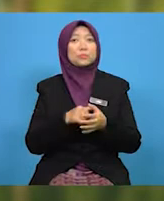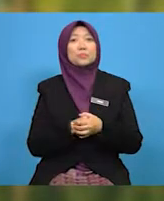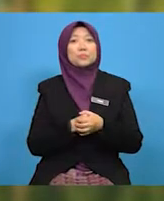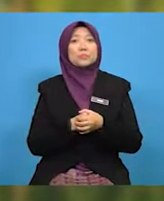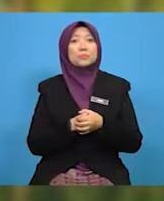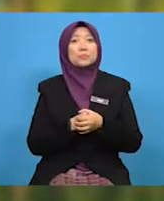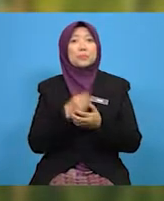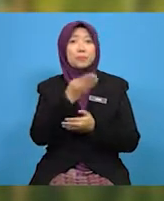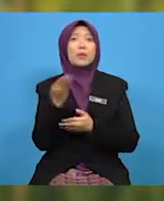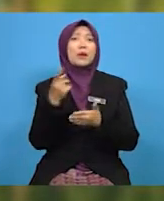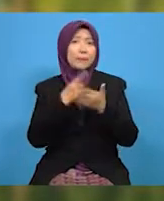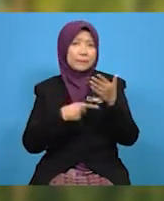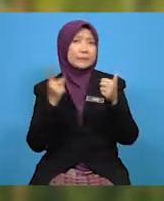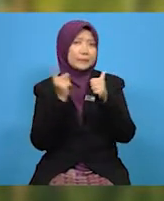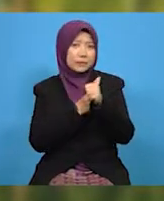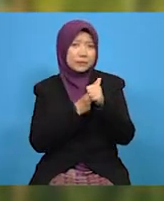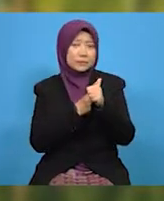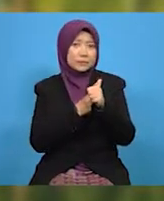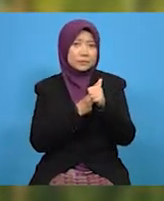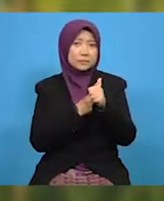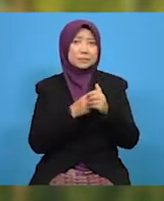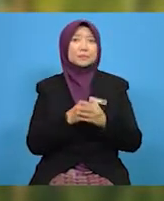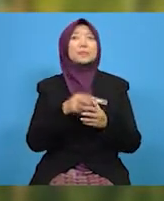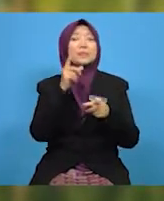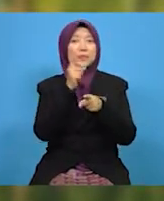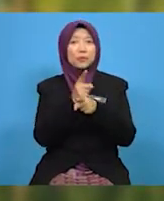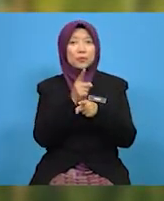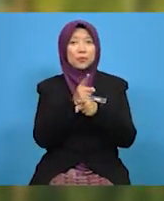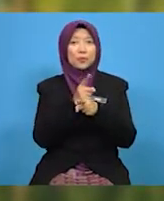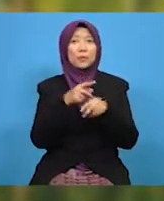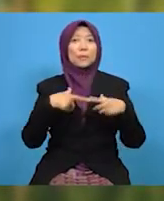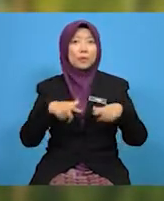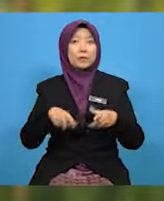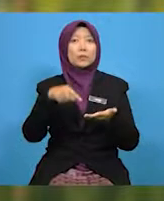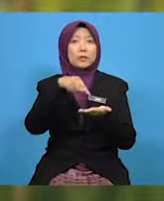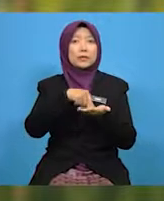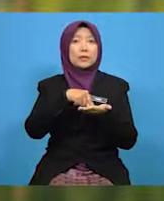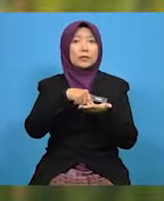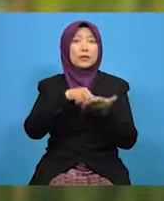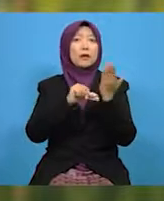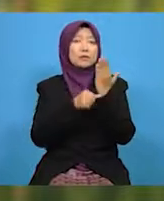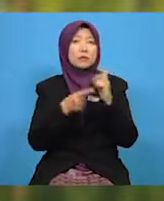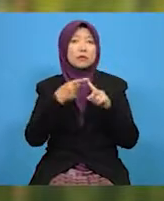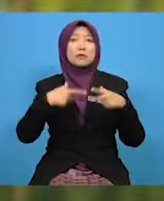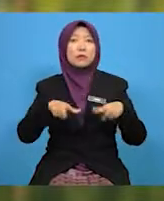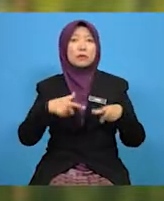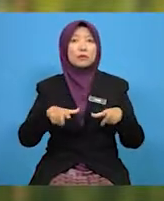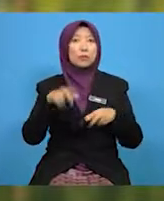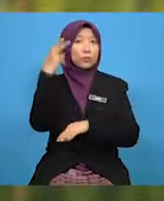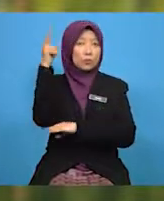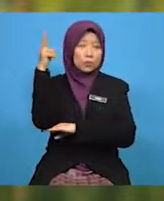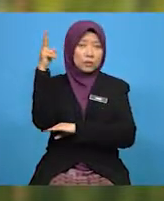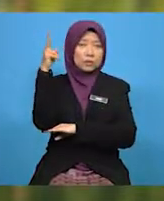Barang apakah yang wujud terlebih dahulu? Ya, betul. Perabot ini asalnya dari kayu yang diperoleh dari